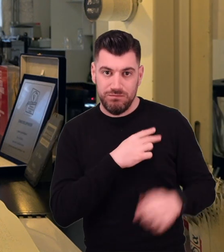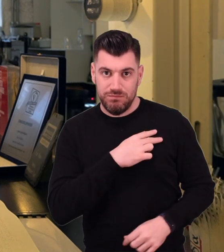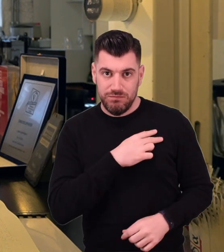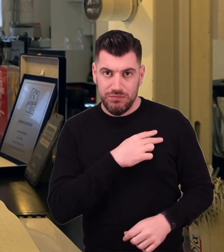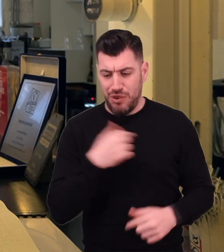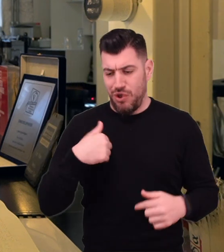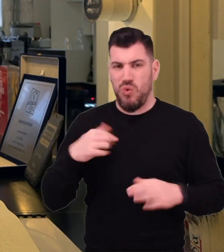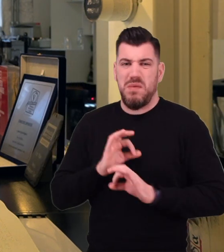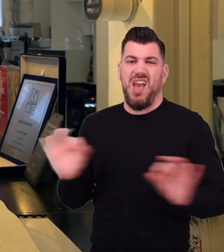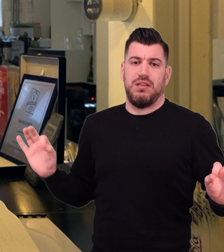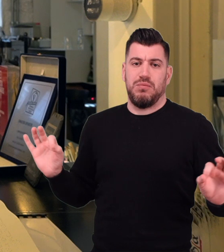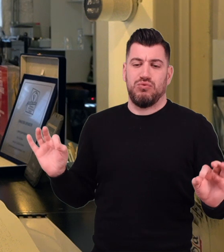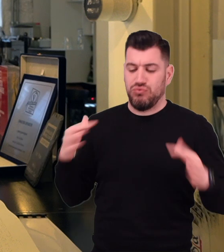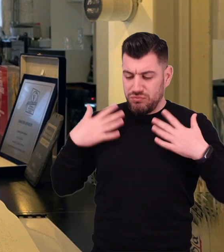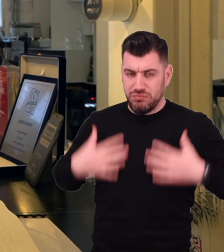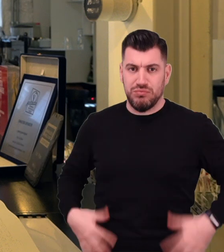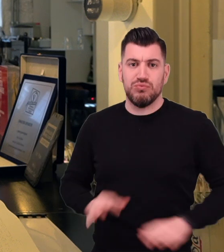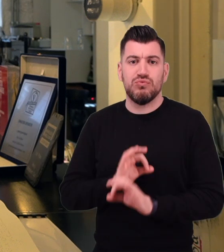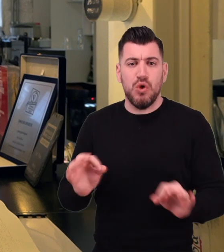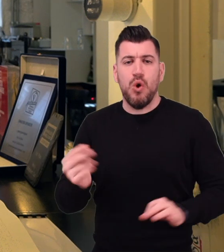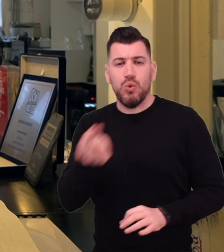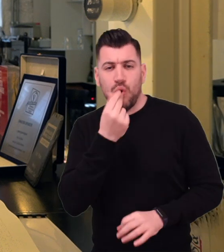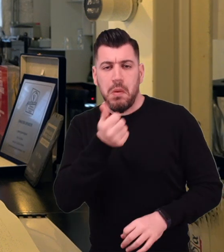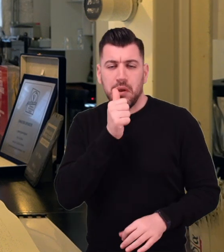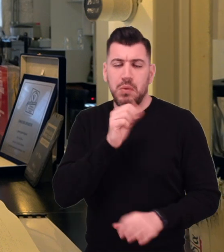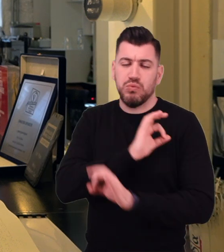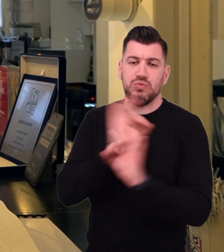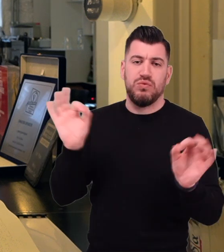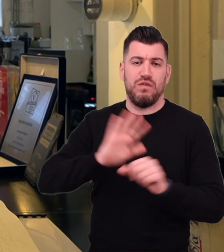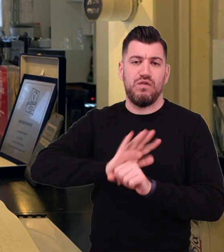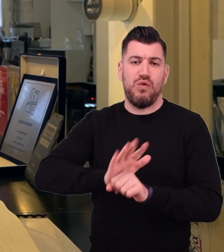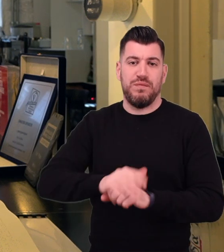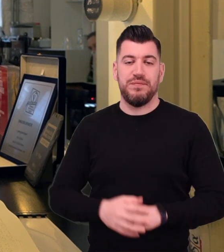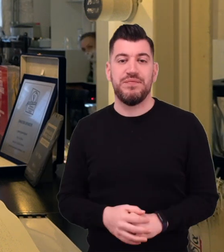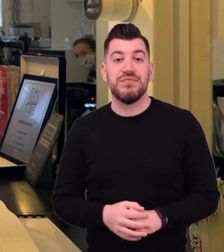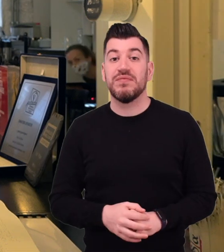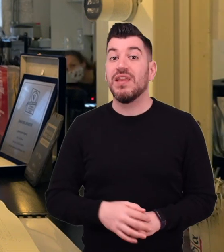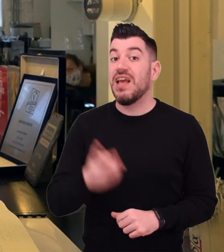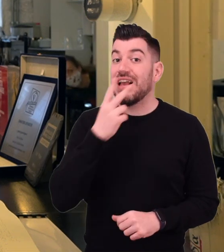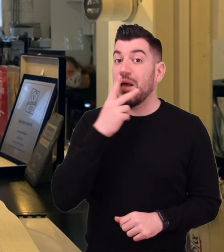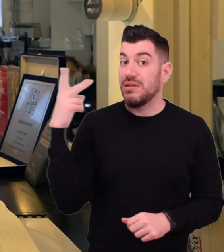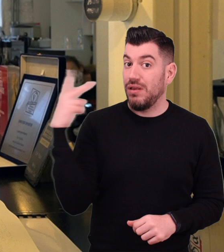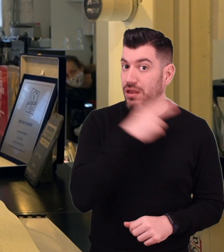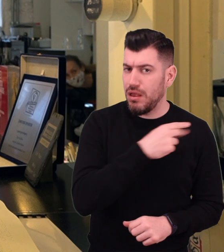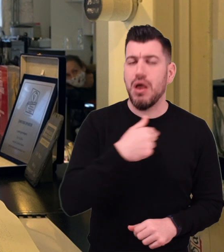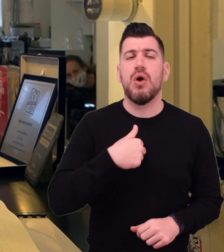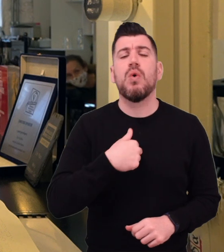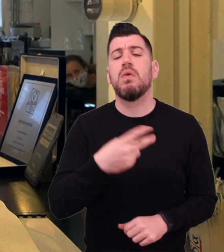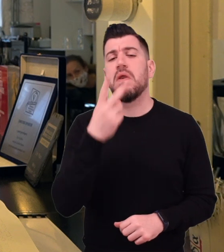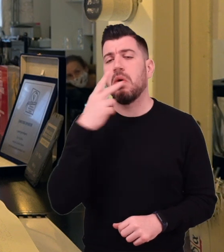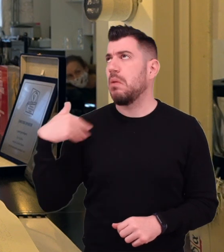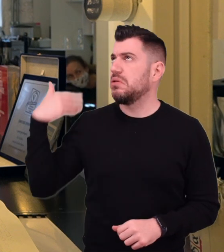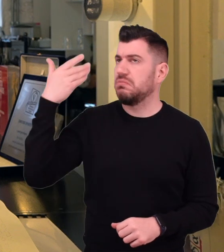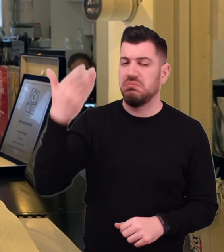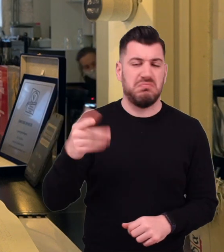έτοιμος. Ναι. Δεν έχω τέτοια θέματα. Έτσι, τρώμε φουλ, πίνουμε. Εδώ πέρα σχεδία. Διακοπή του καπνίσματος. Ευτυχώς δεν έχω καπνίσει